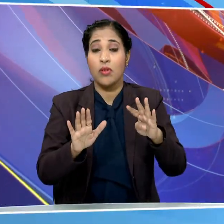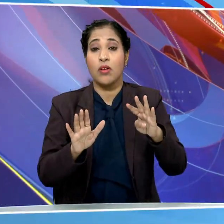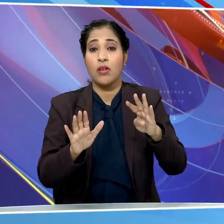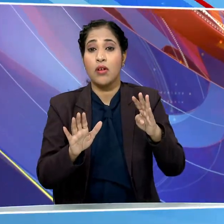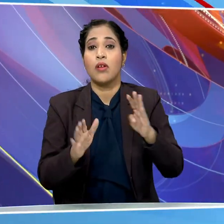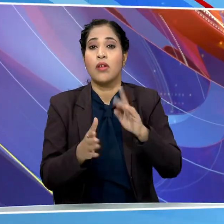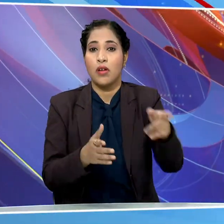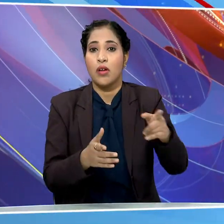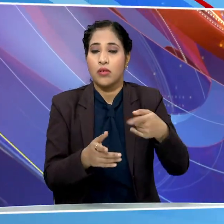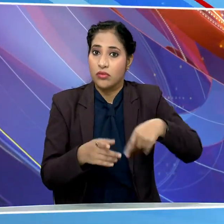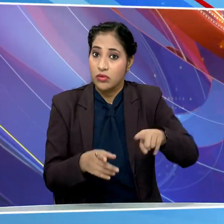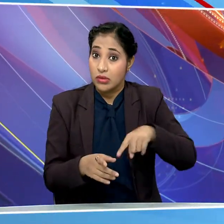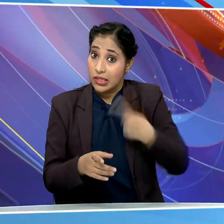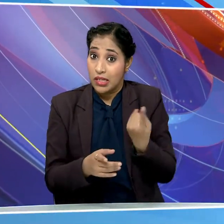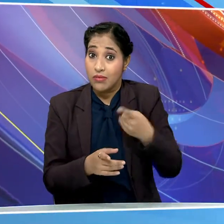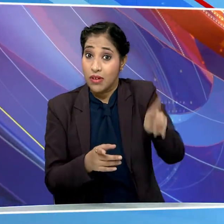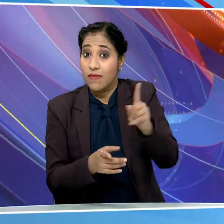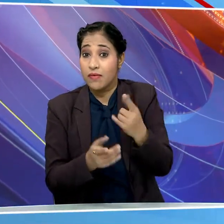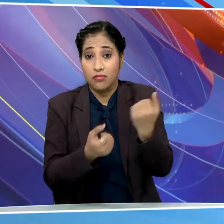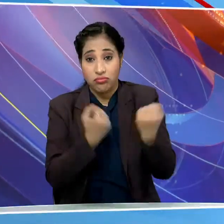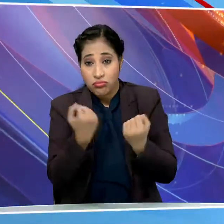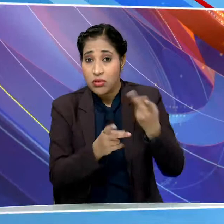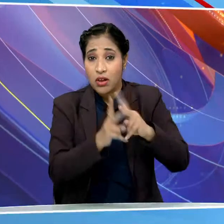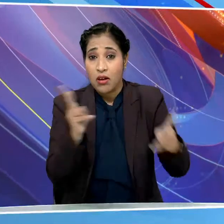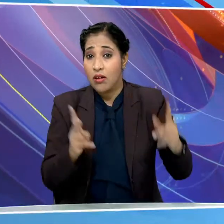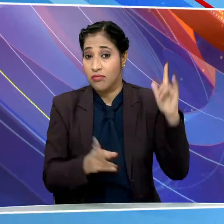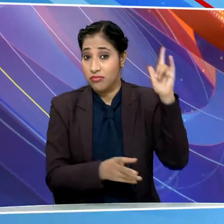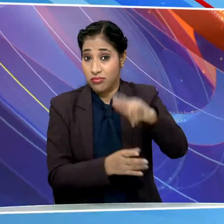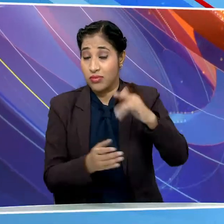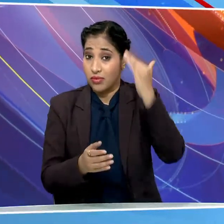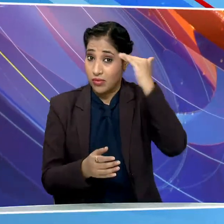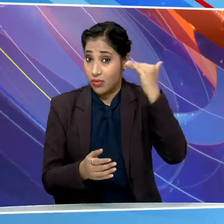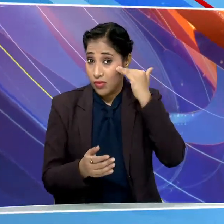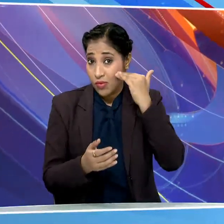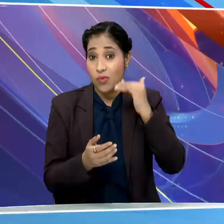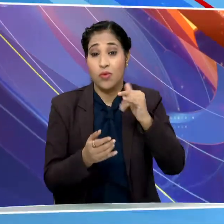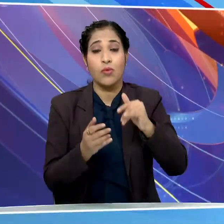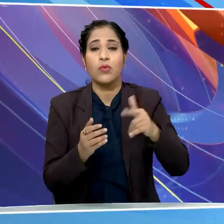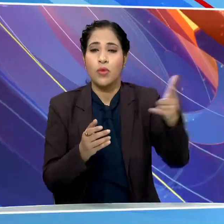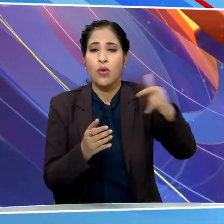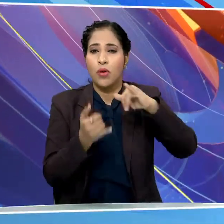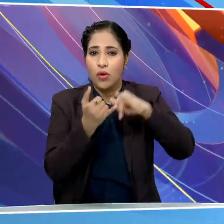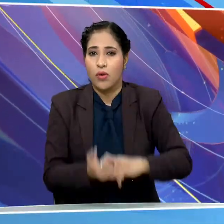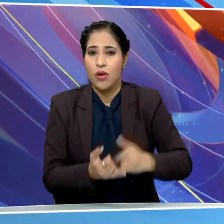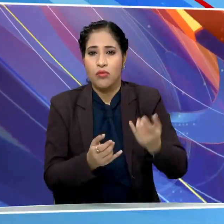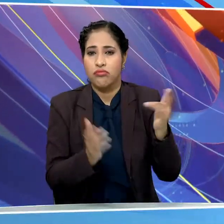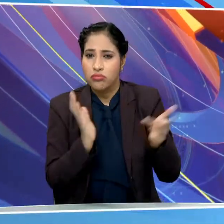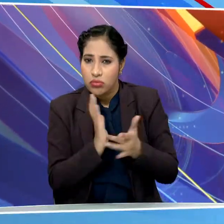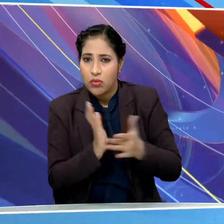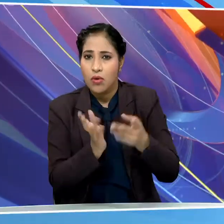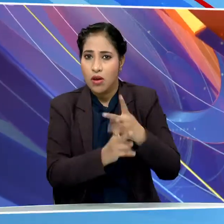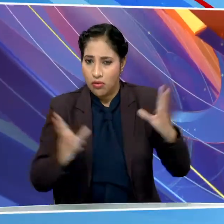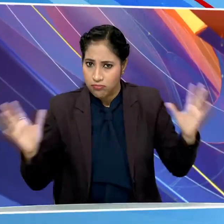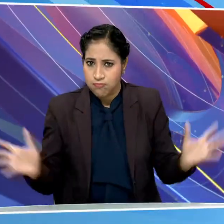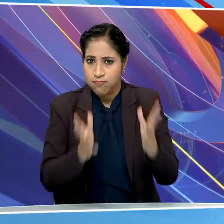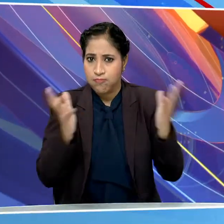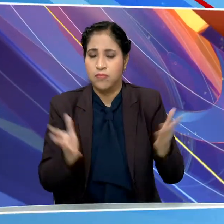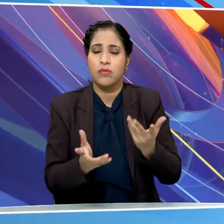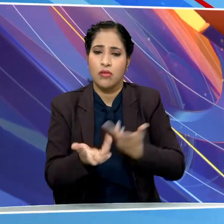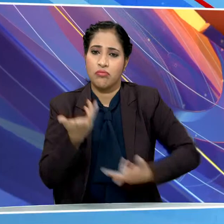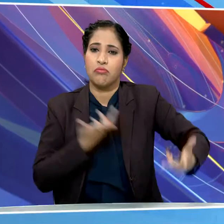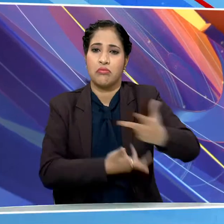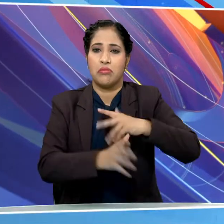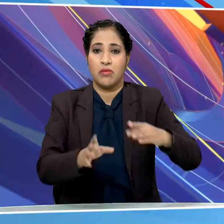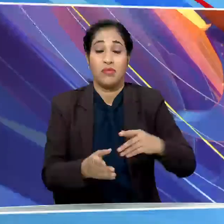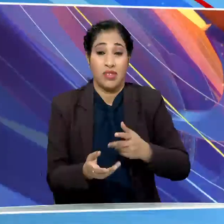K9 स्वचालित होविट्सर जैसे दक्षिण कोरियाई उपकरणों को बढ़ावा देने के तरीकों पर चर्चा करेंगे. युद्ध